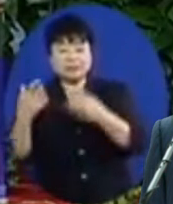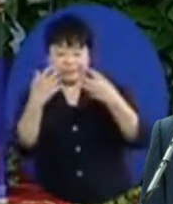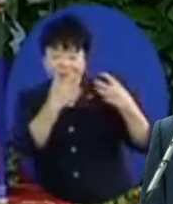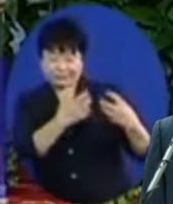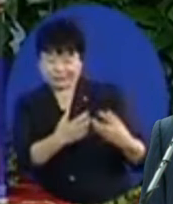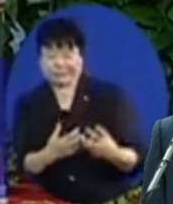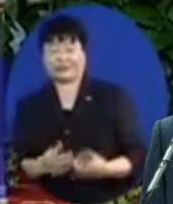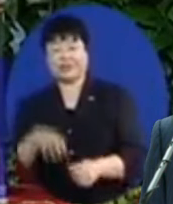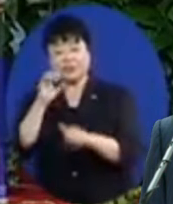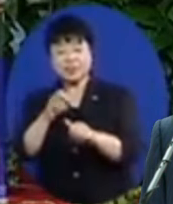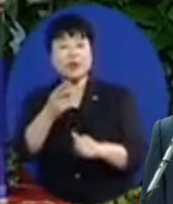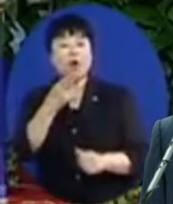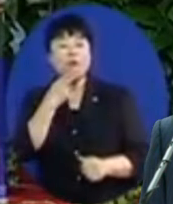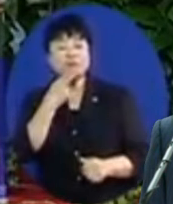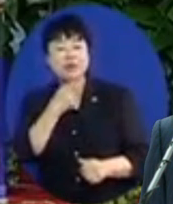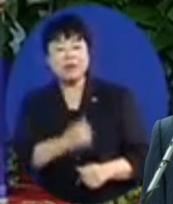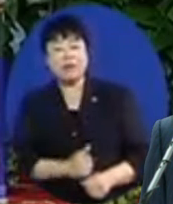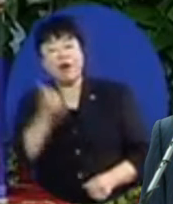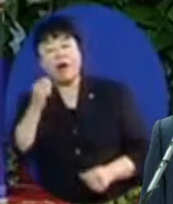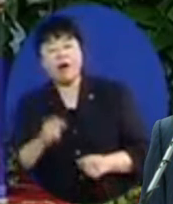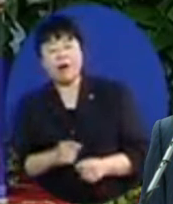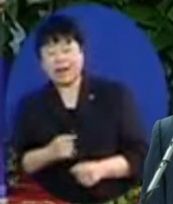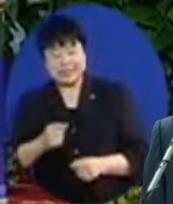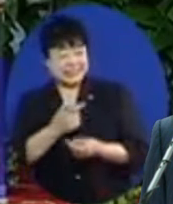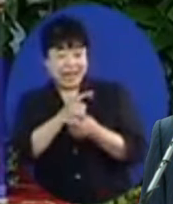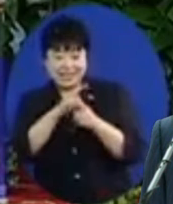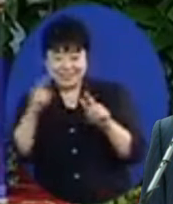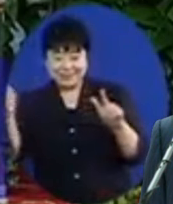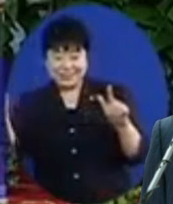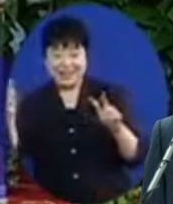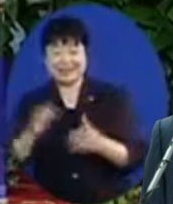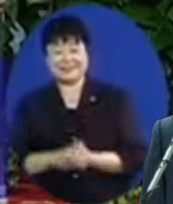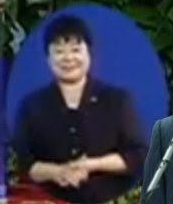자주 경책지 아니하시며 노를 영원히 품지 아니하시리로다.